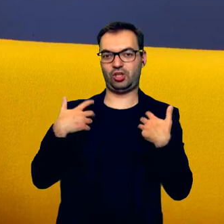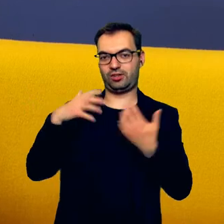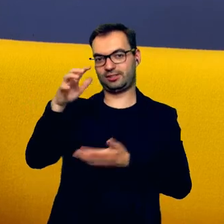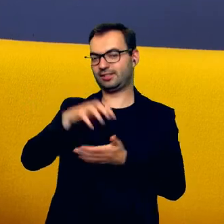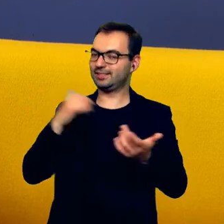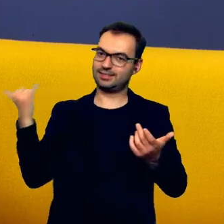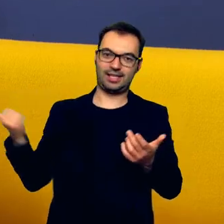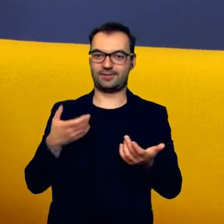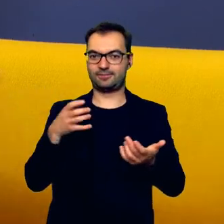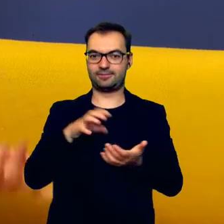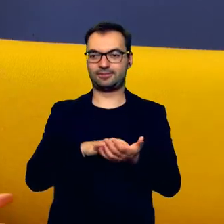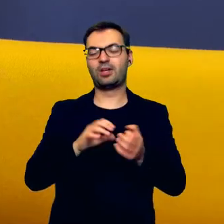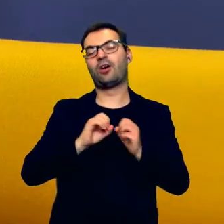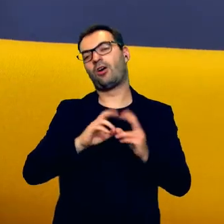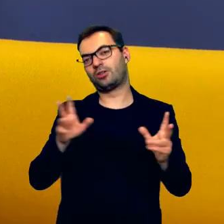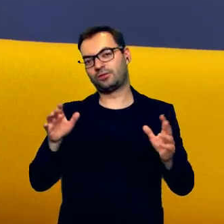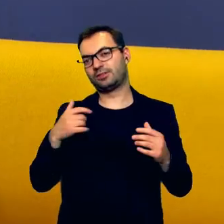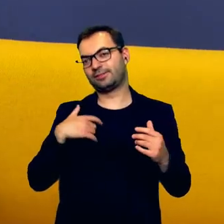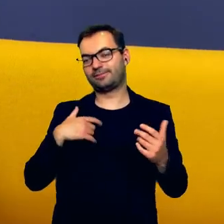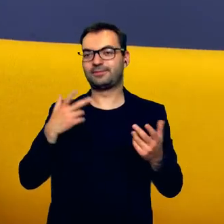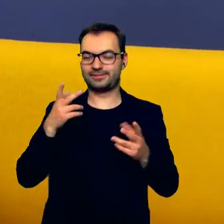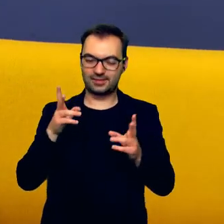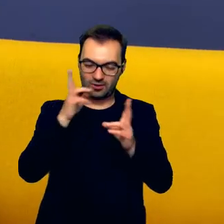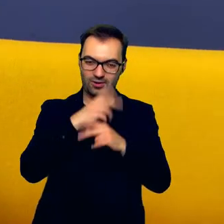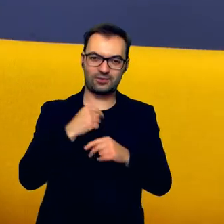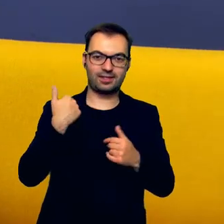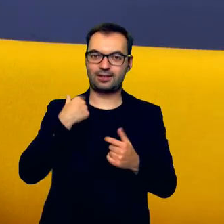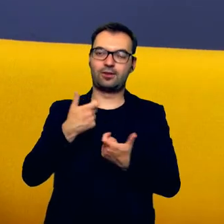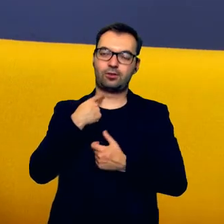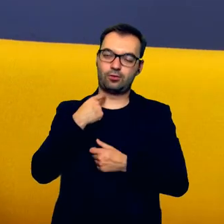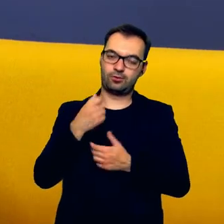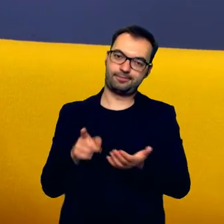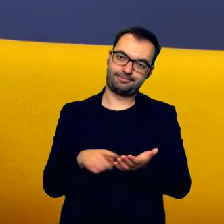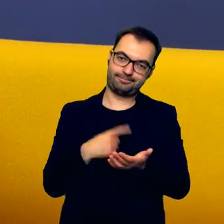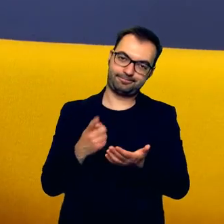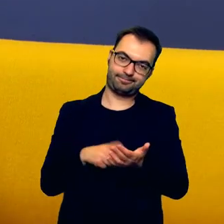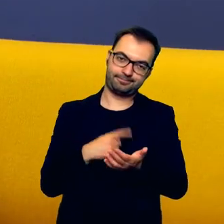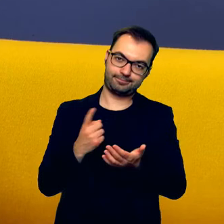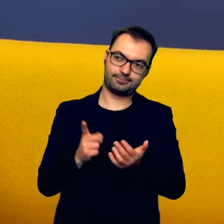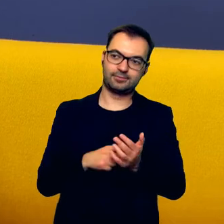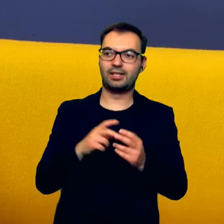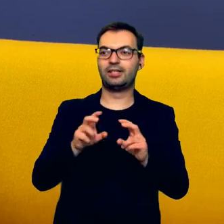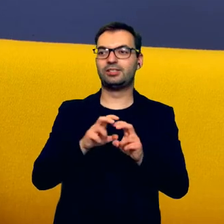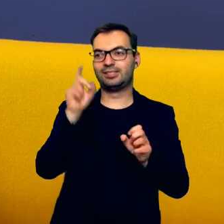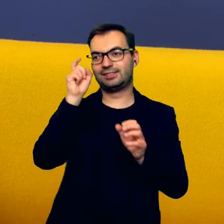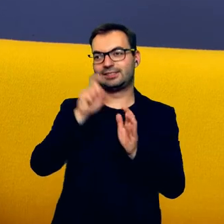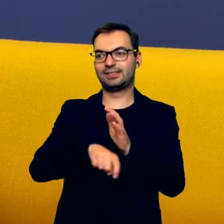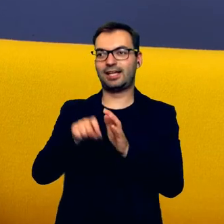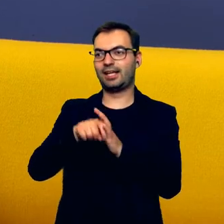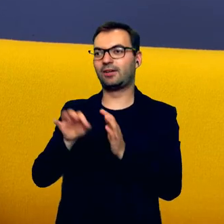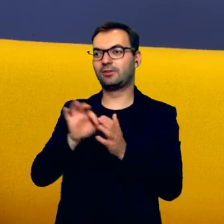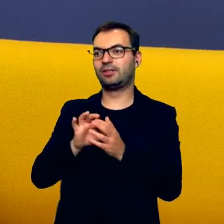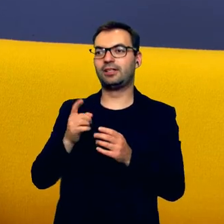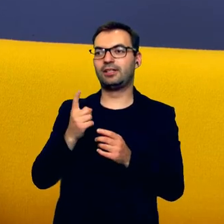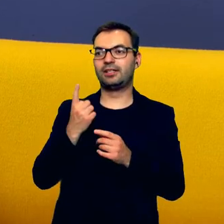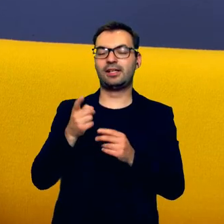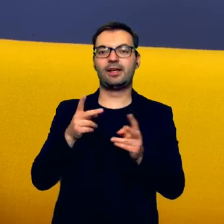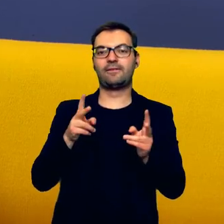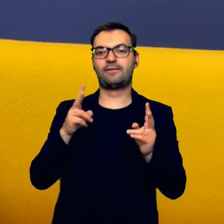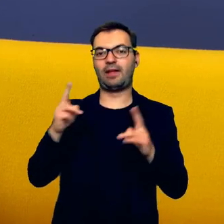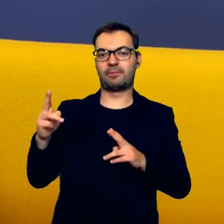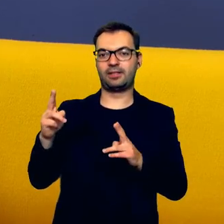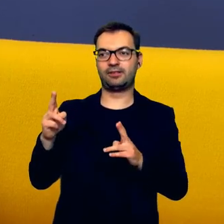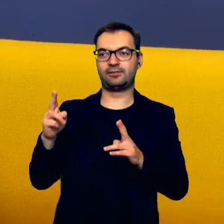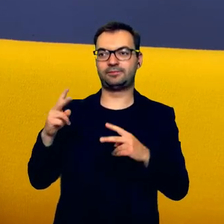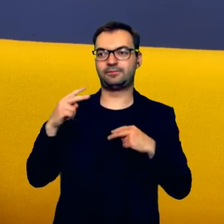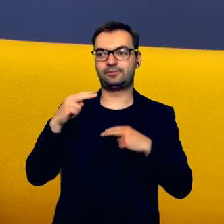Edwarda Popielskiego. Oczywiście staram się to robić tak, żeby nie nudzić czytelników powieści Czas zdrajców. To jest akurat moment,